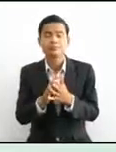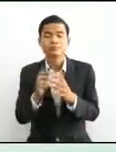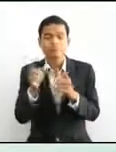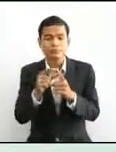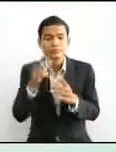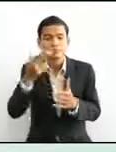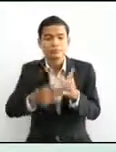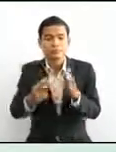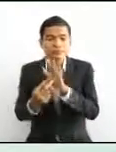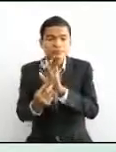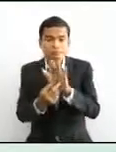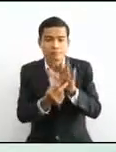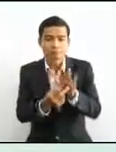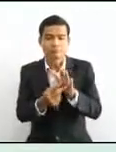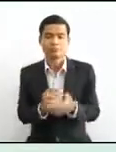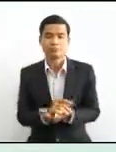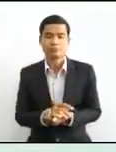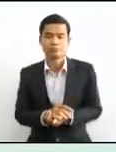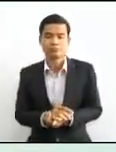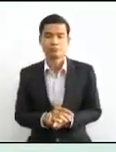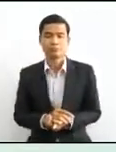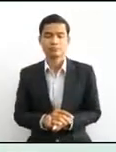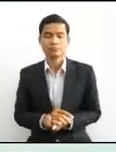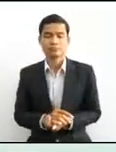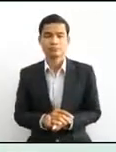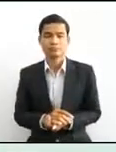vấy ra một bằng hành con ọc hẳn nế ná.